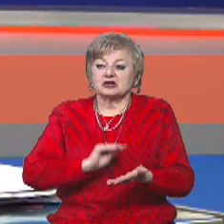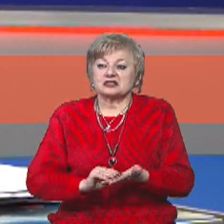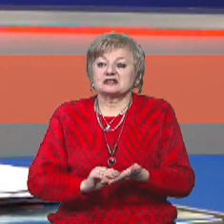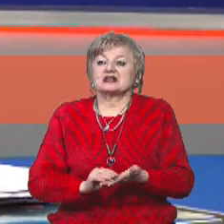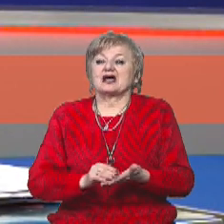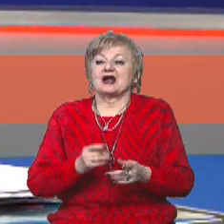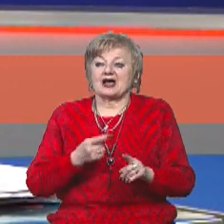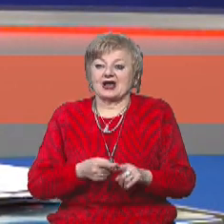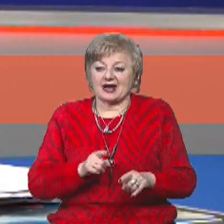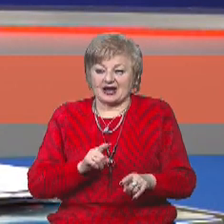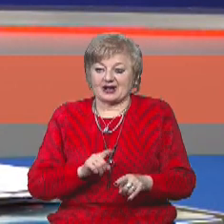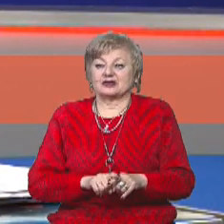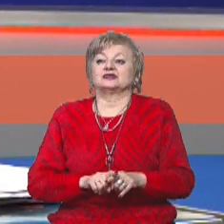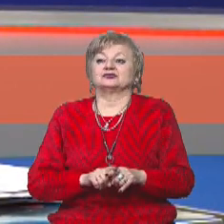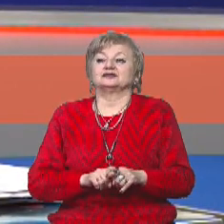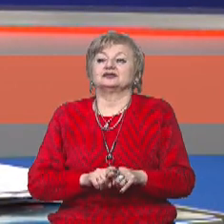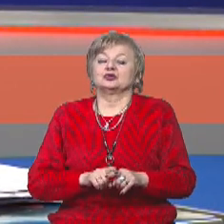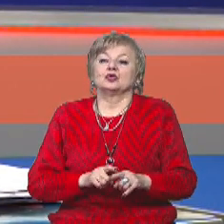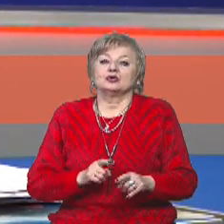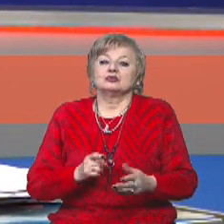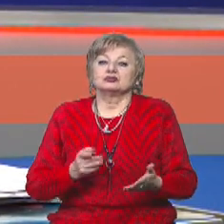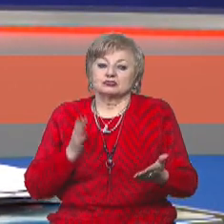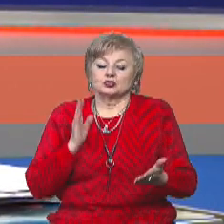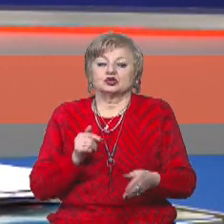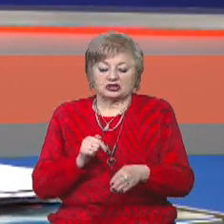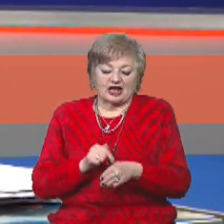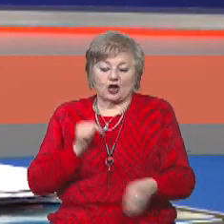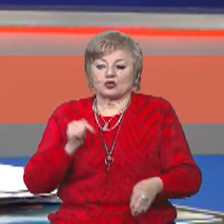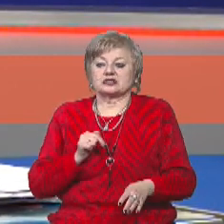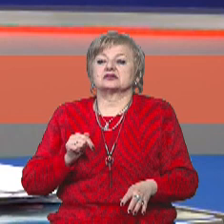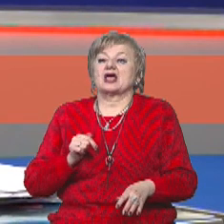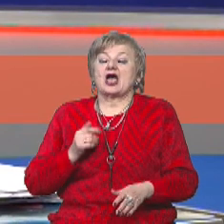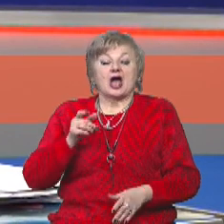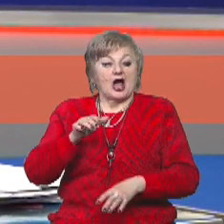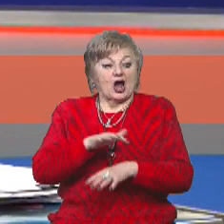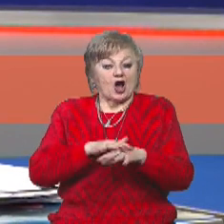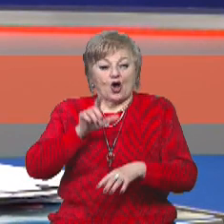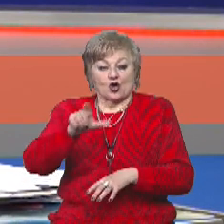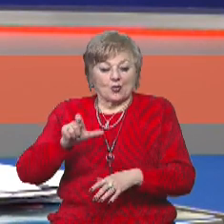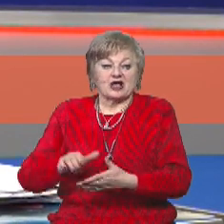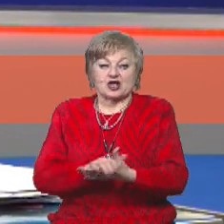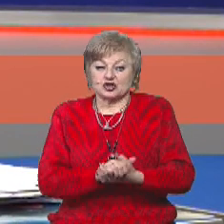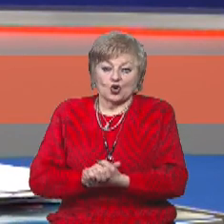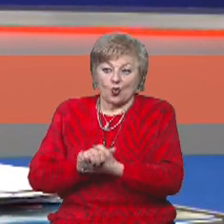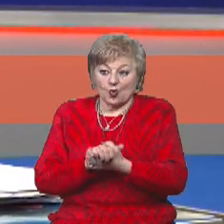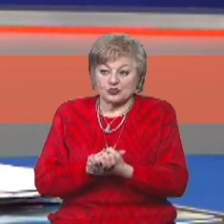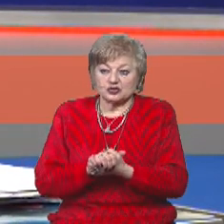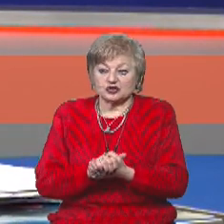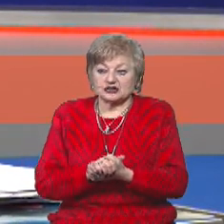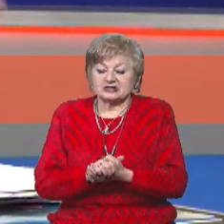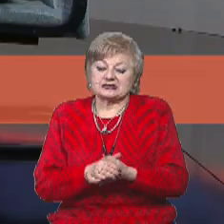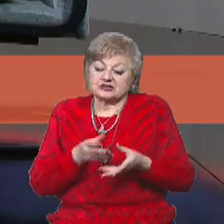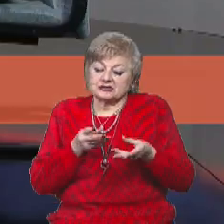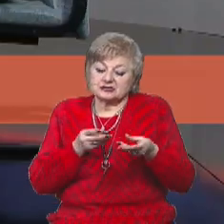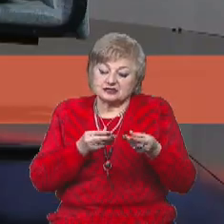це в історії держави і права. Я люблю цю цитату і кожного разу говорю, що громадянське суспільство чинить тиск